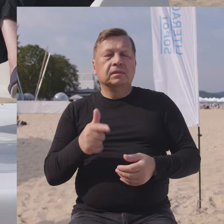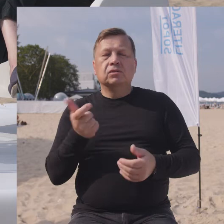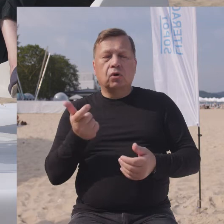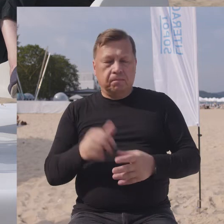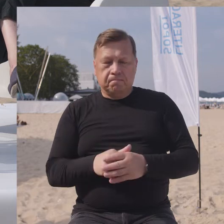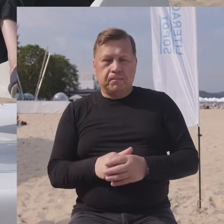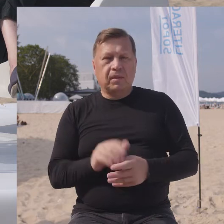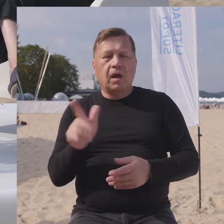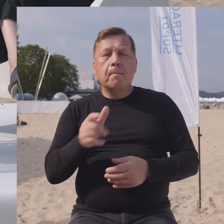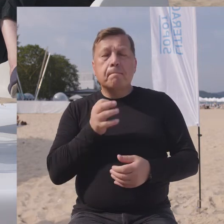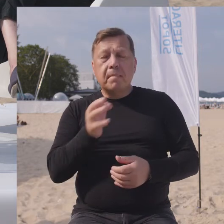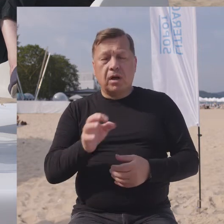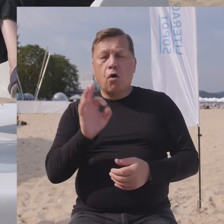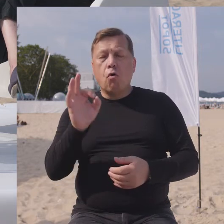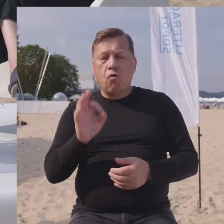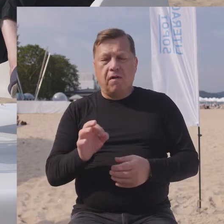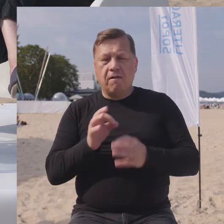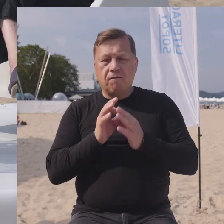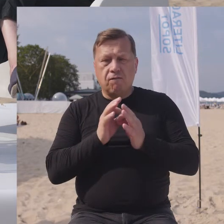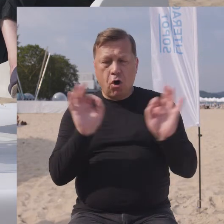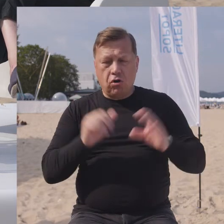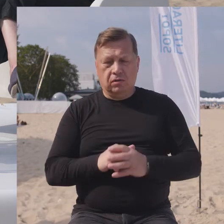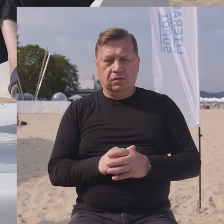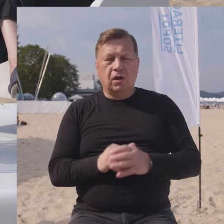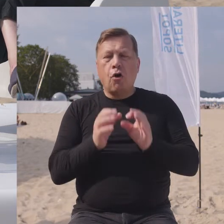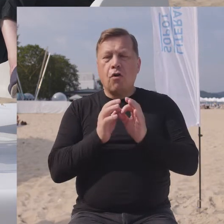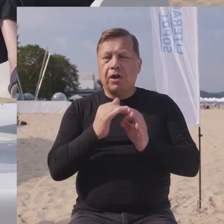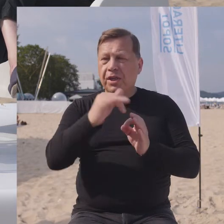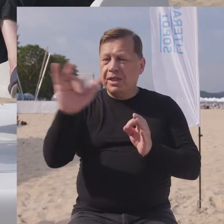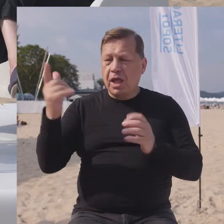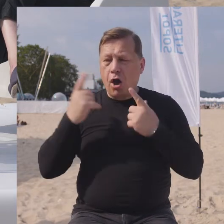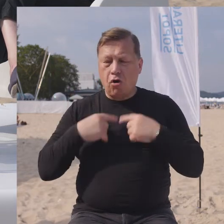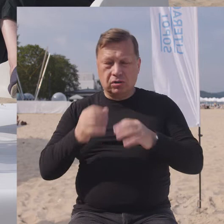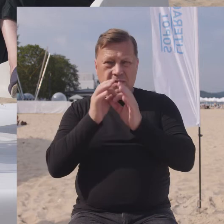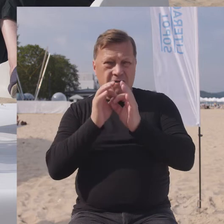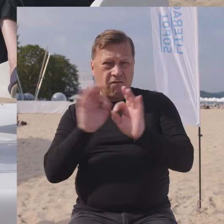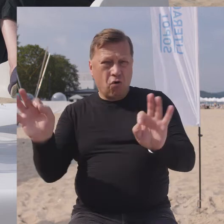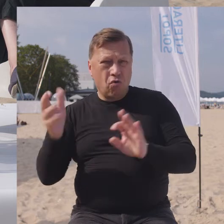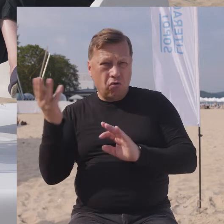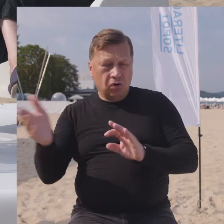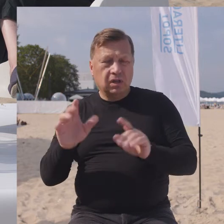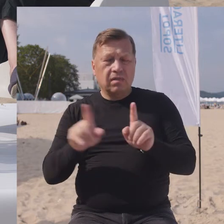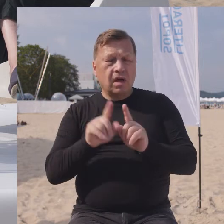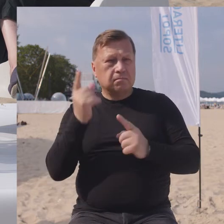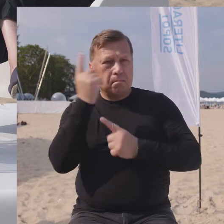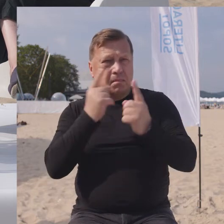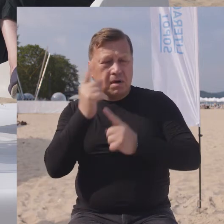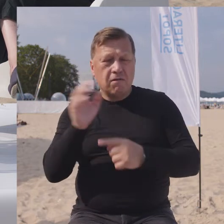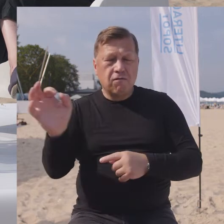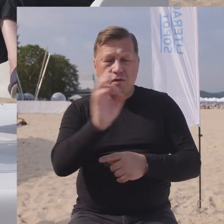pytanie o wolność innej osoby i nasze podejście do tego, o